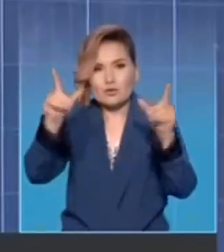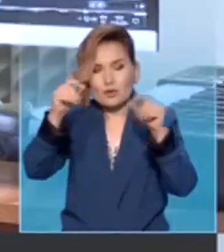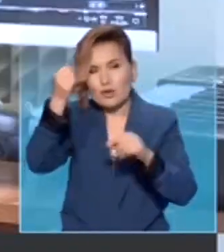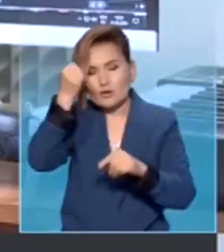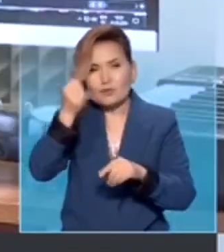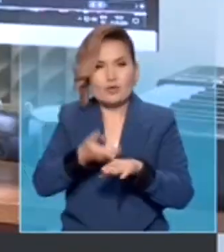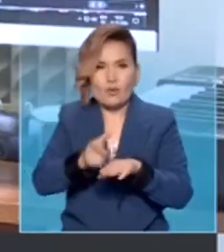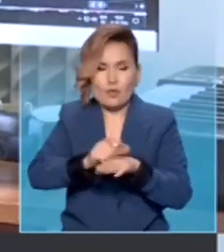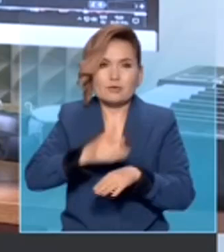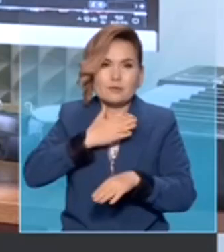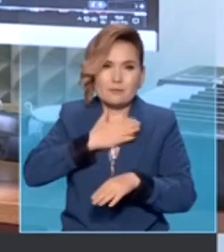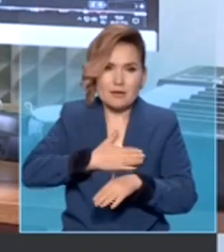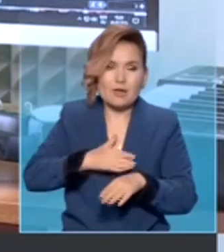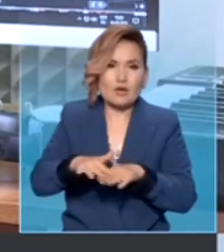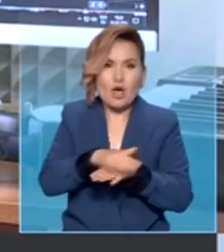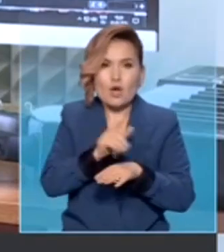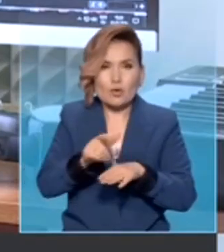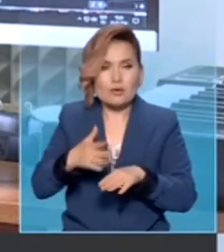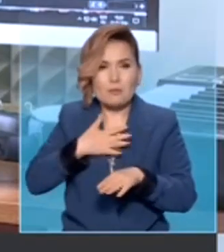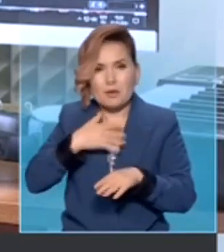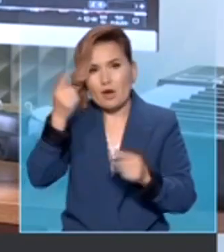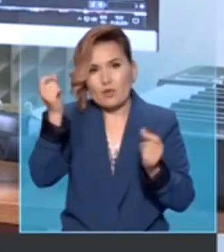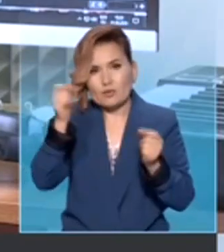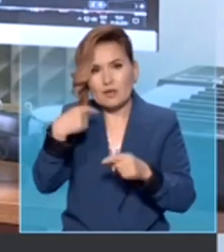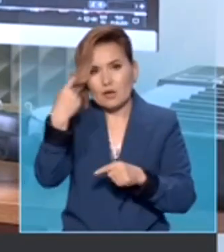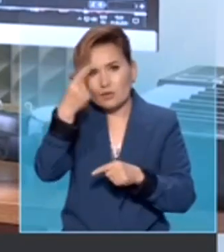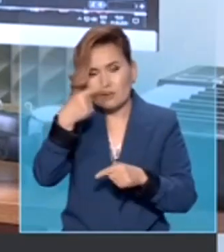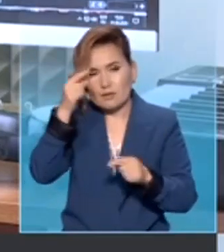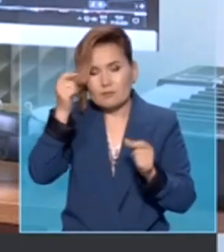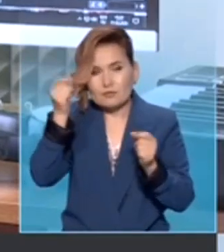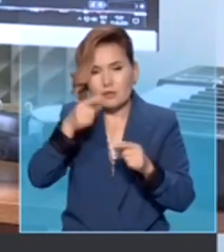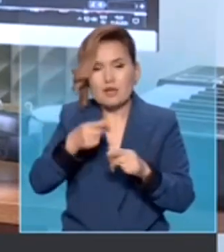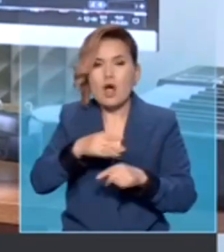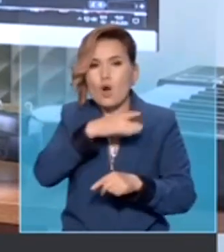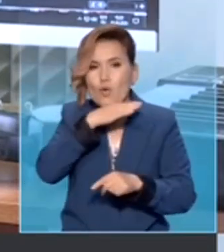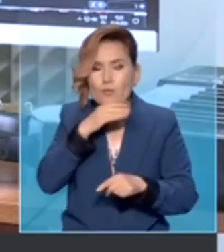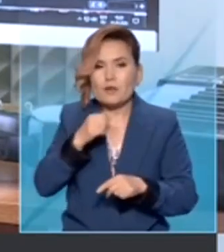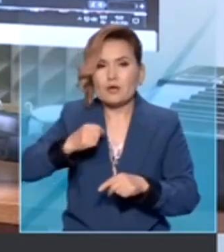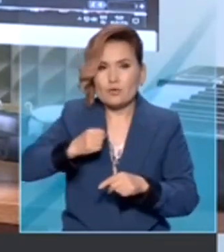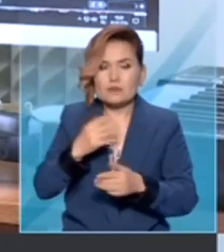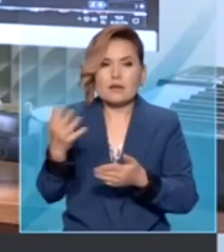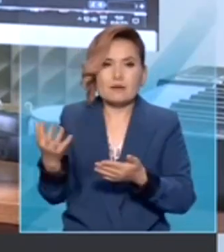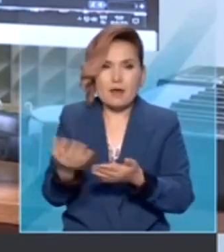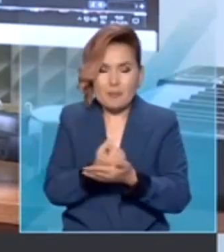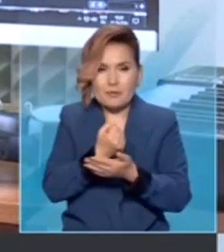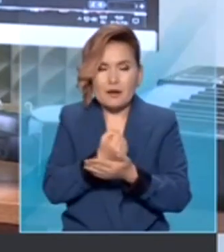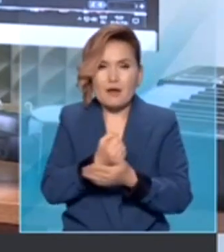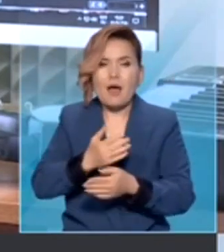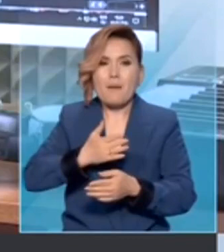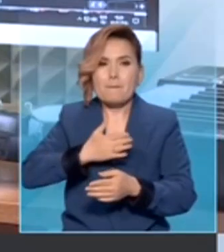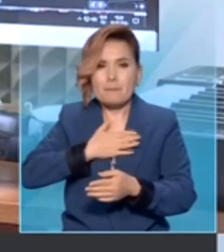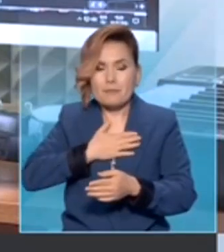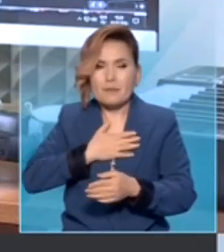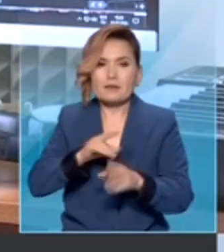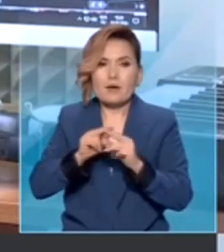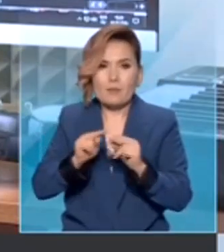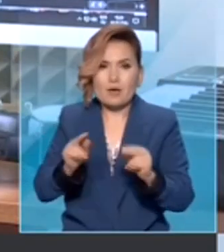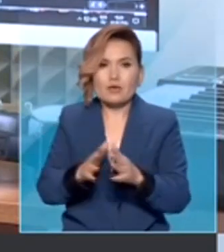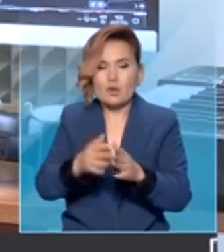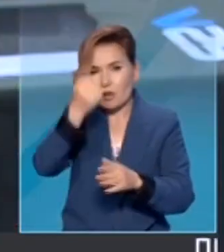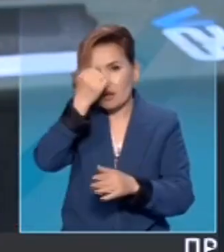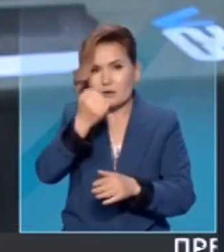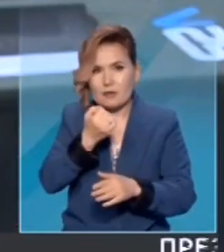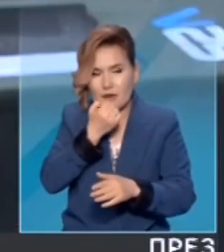дауысына қатысқаннан бері өзім көп достар таптым десем де болады. Өзім апайларға кәдімгі бауыр